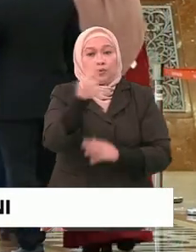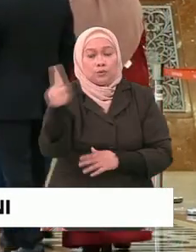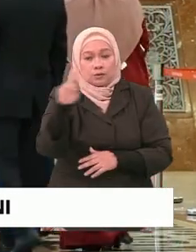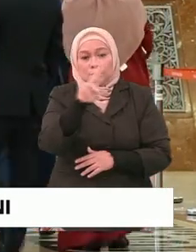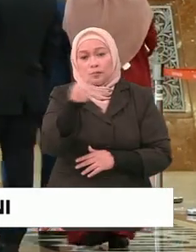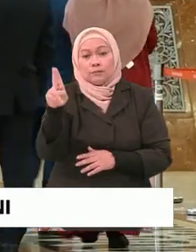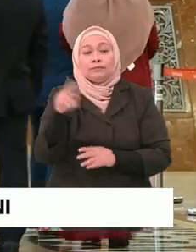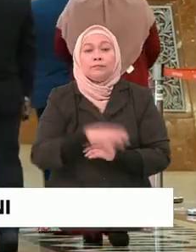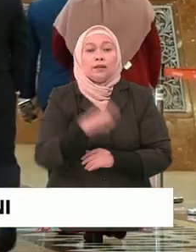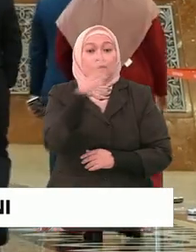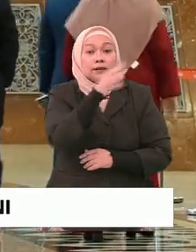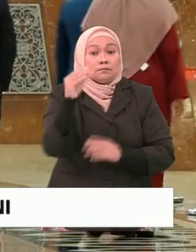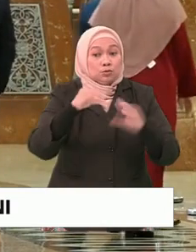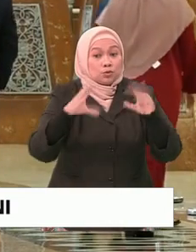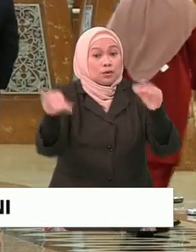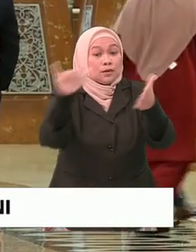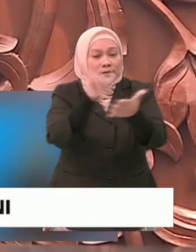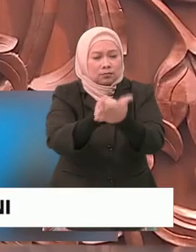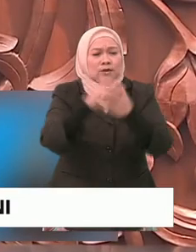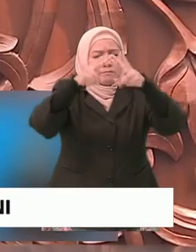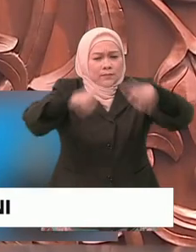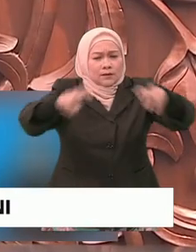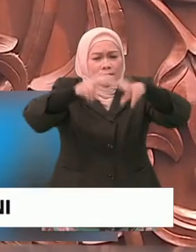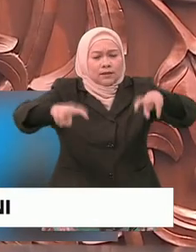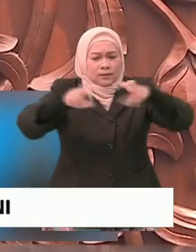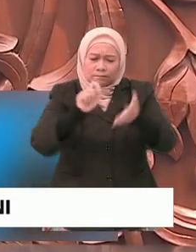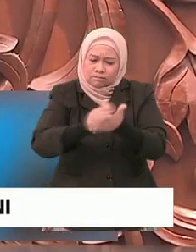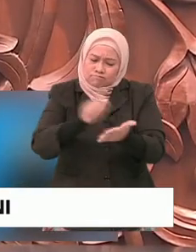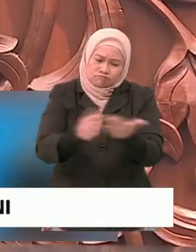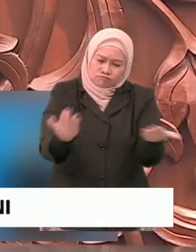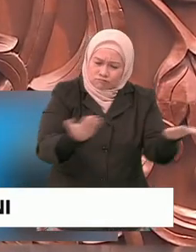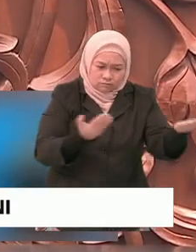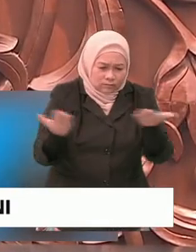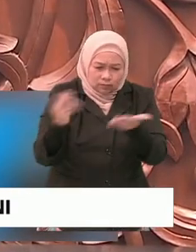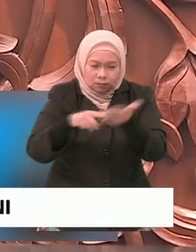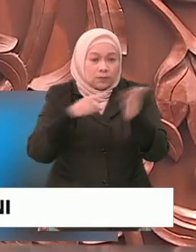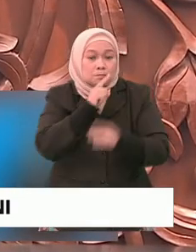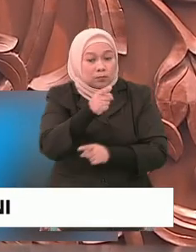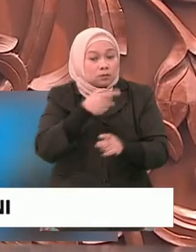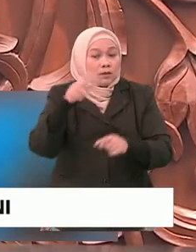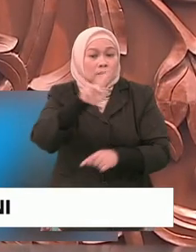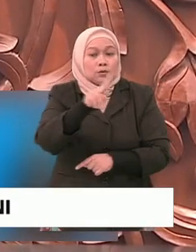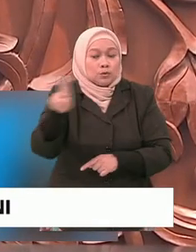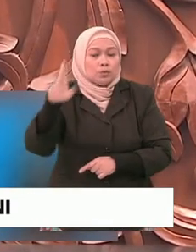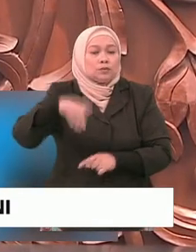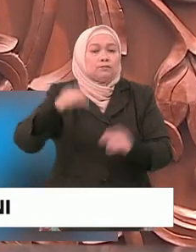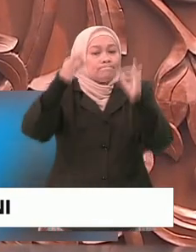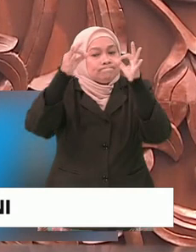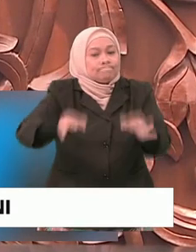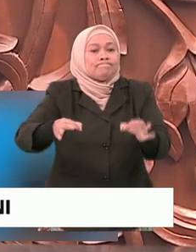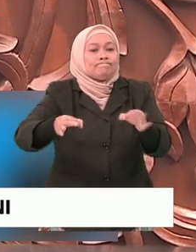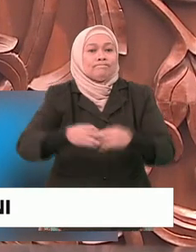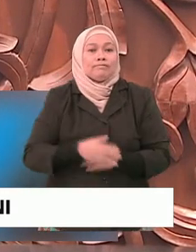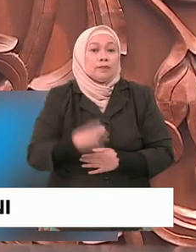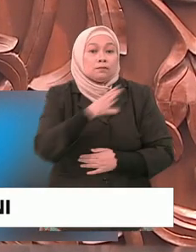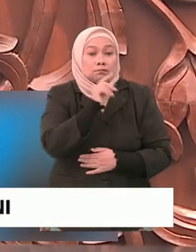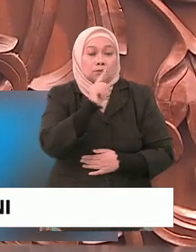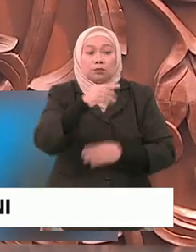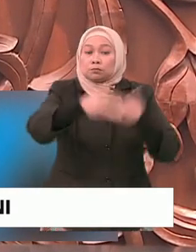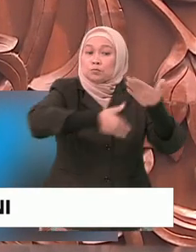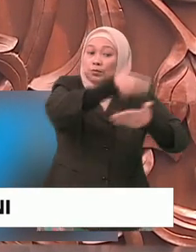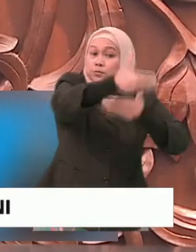itu katanya masyarakat ini terusnya meneliti pandangan bertulis berkenaan sebelum perang undang-undang dapat di Muktamar kan katanya